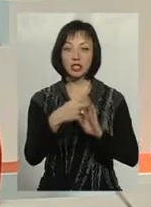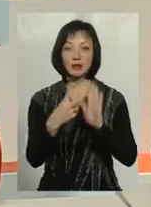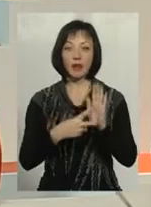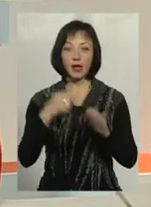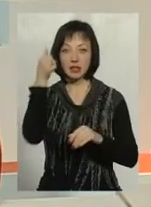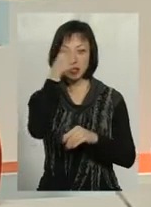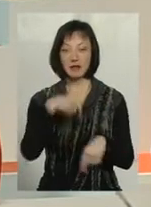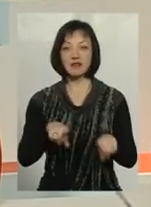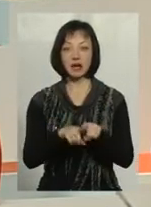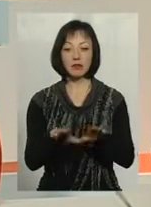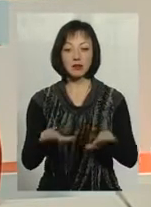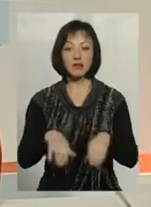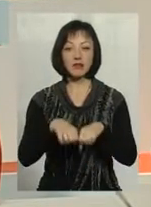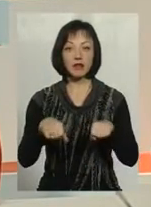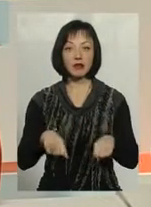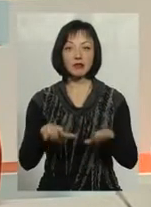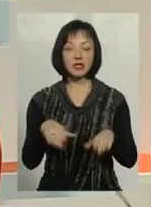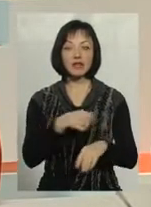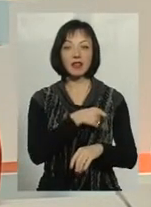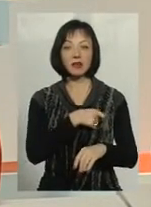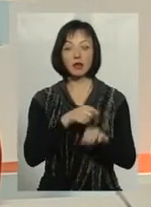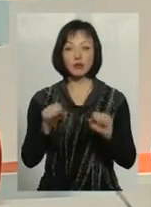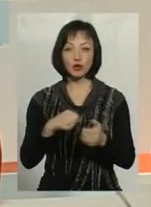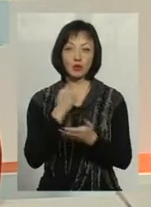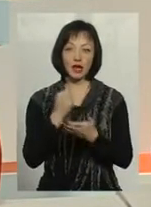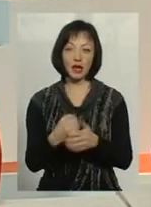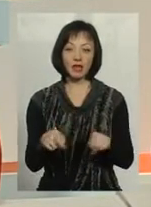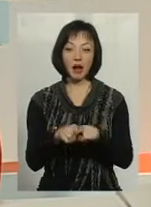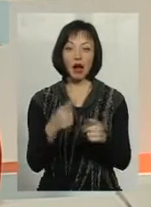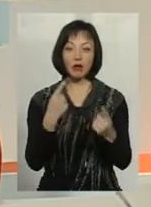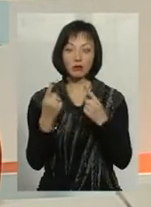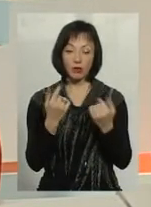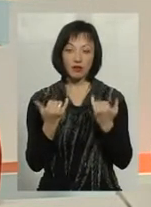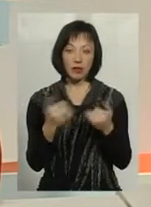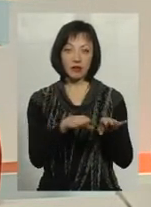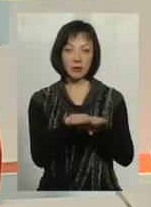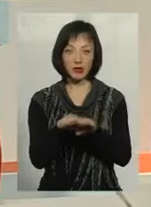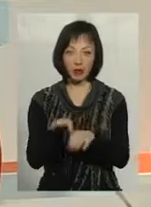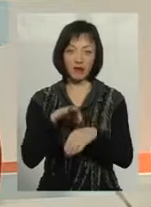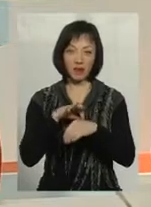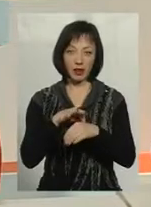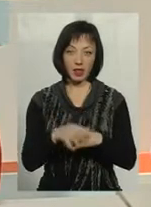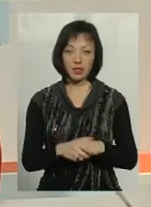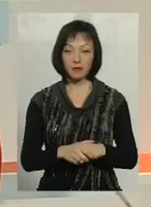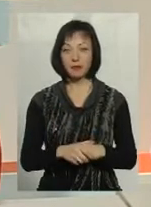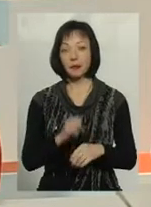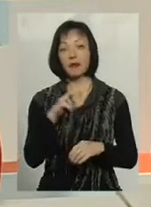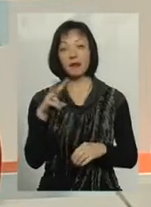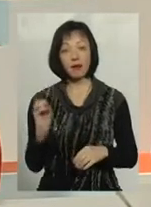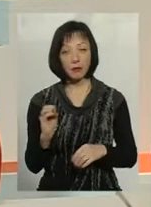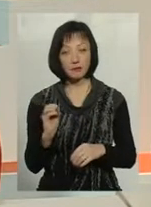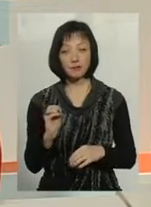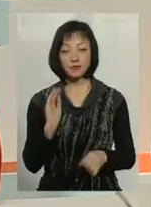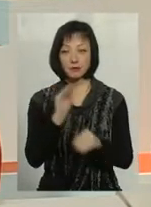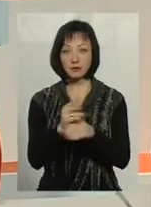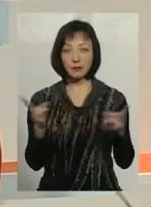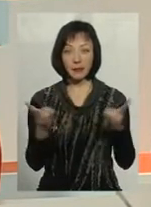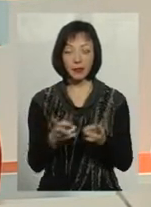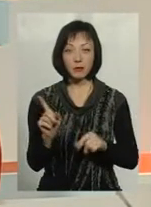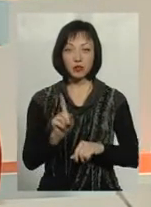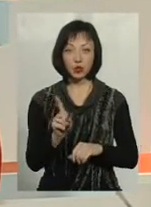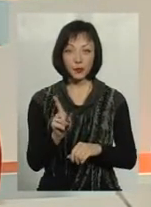групи приймається до 10%, то на сьогоднішній час від 1600 гривень це буде приблизно 160, наприклад, гривень. А от